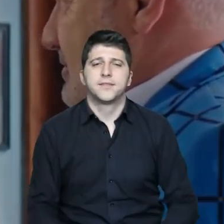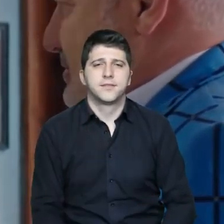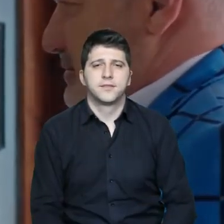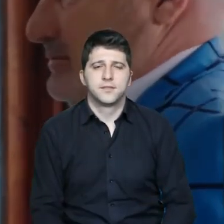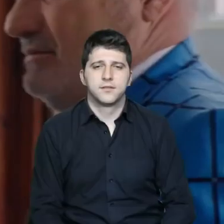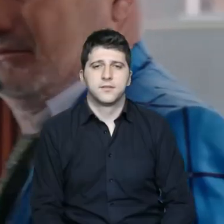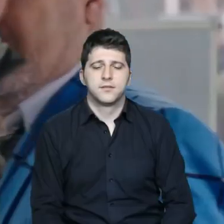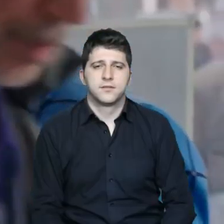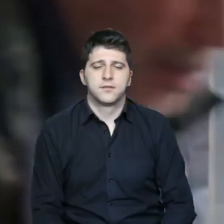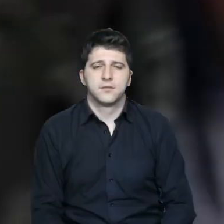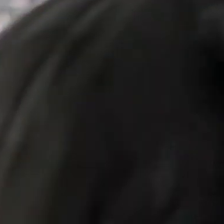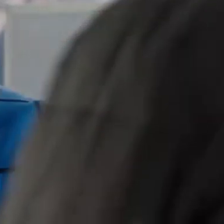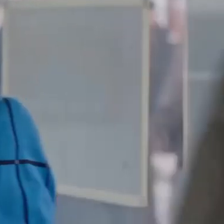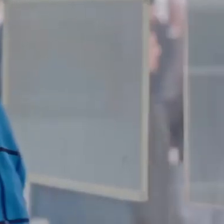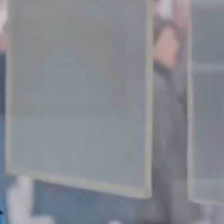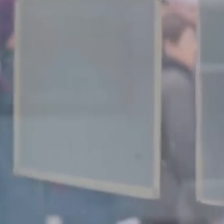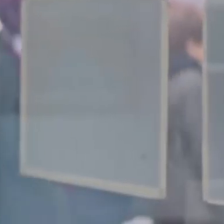Küçümser baktı, gidiyor.